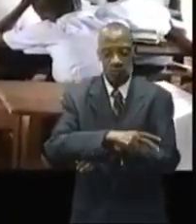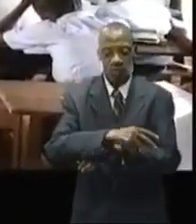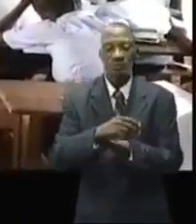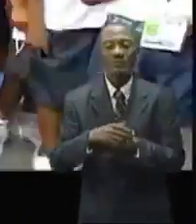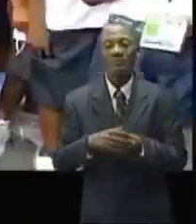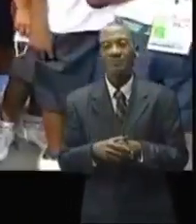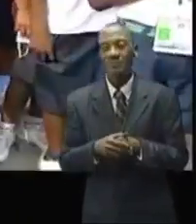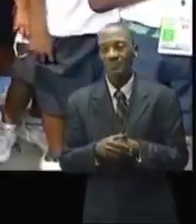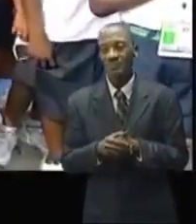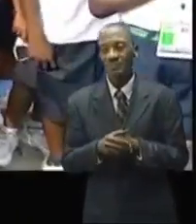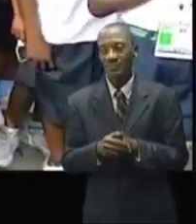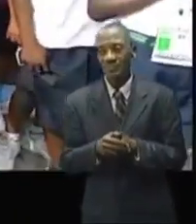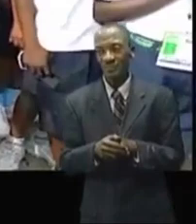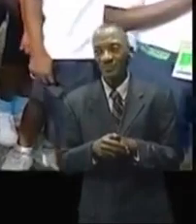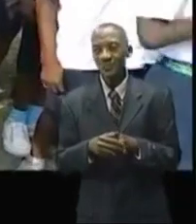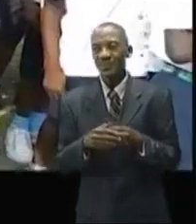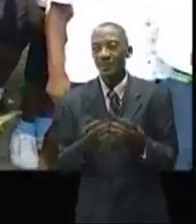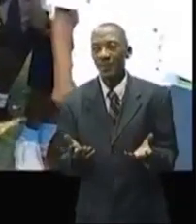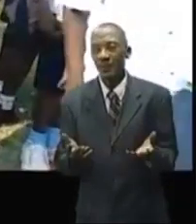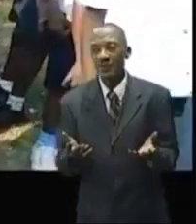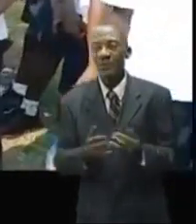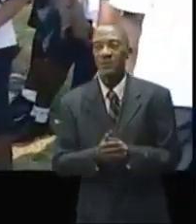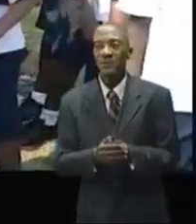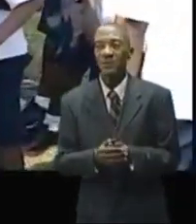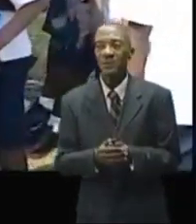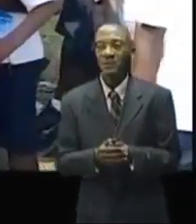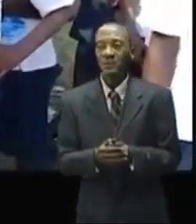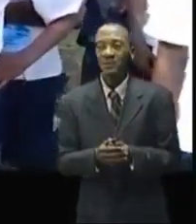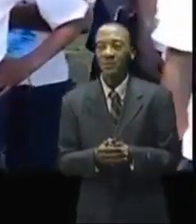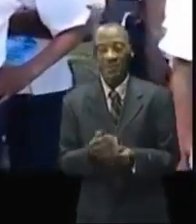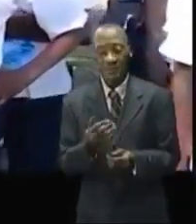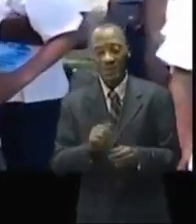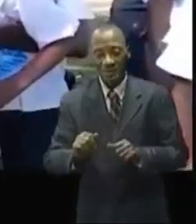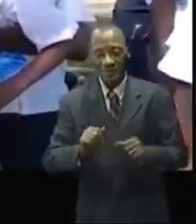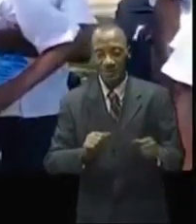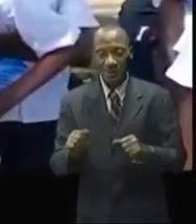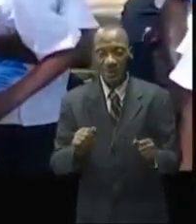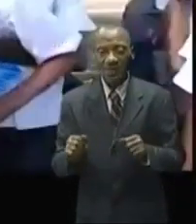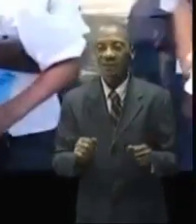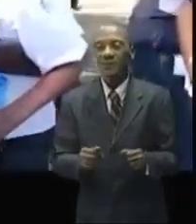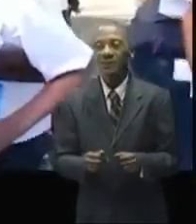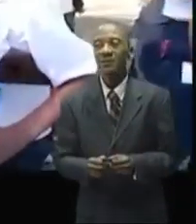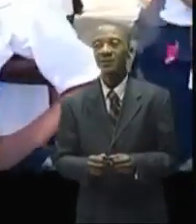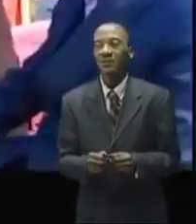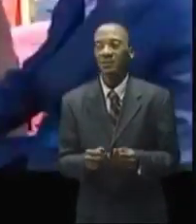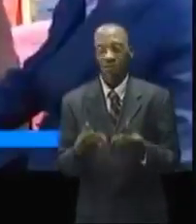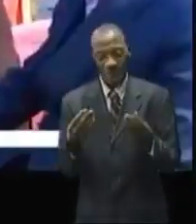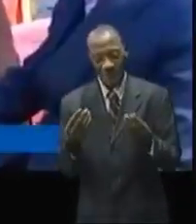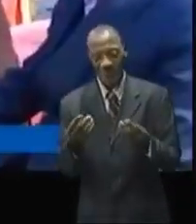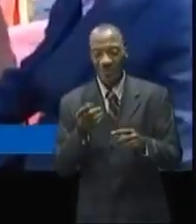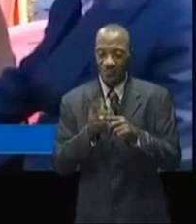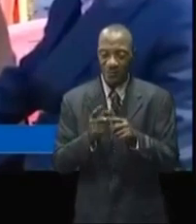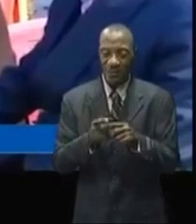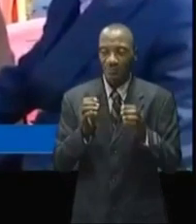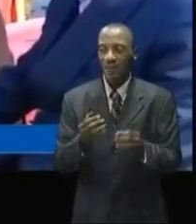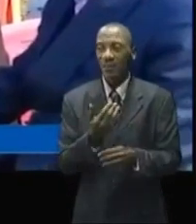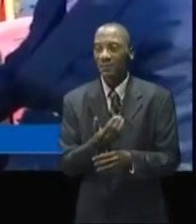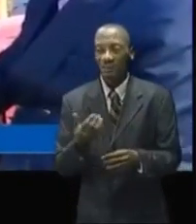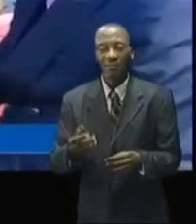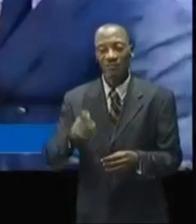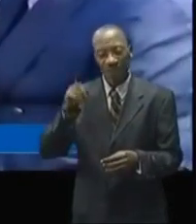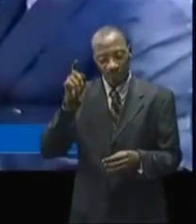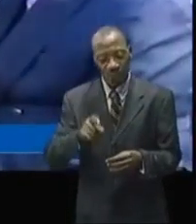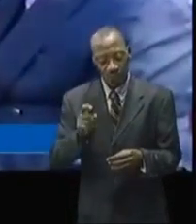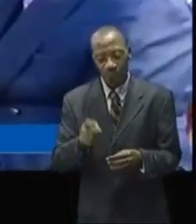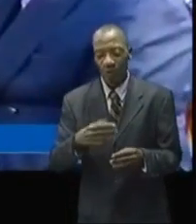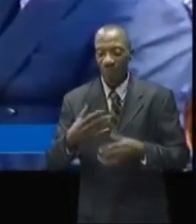la place. Notons que ce texte sélectif sera suivi dans le cadre des épreuves certificatives, de l'EPST, de l'examen